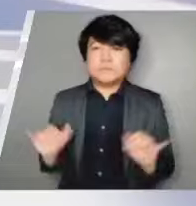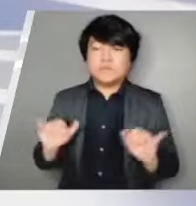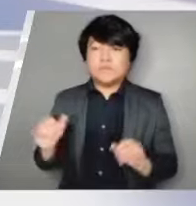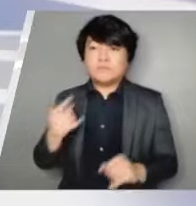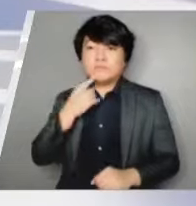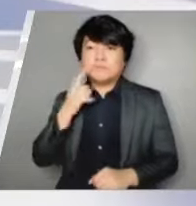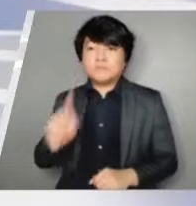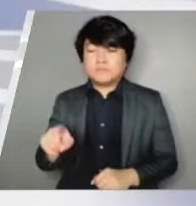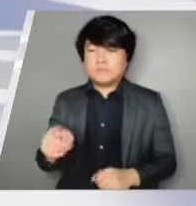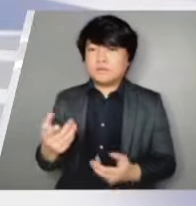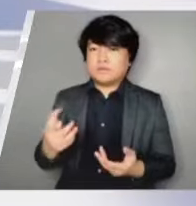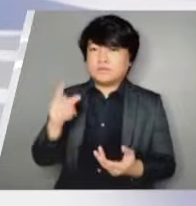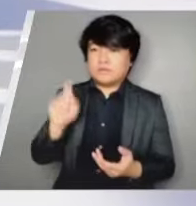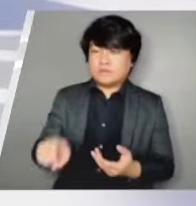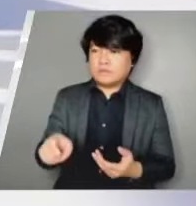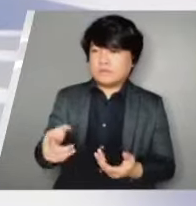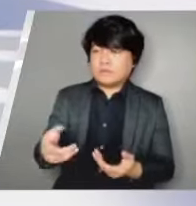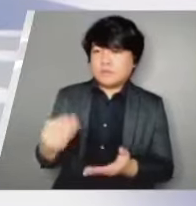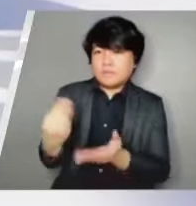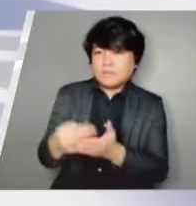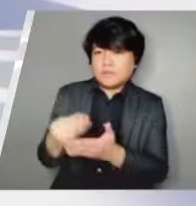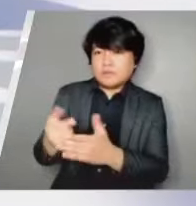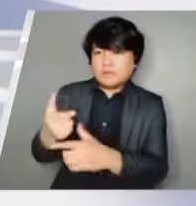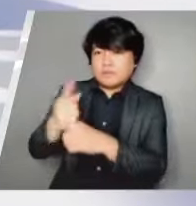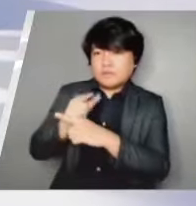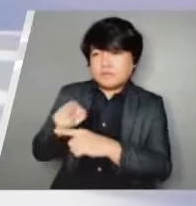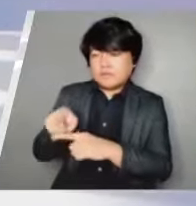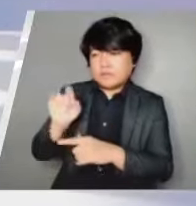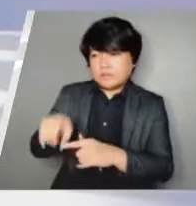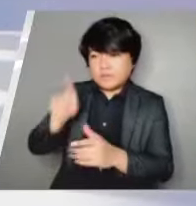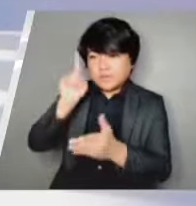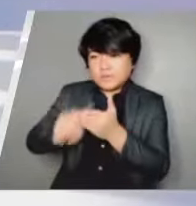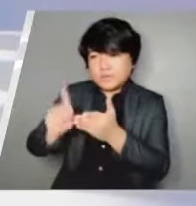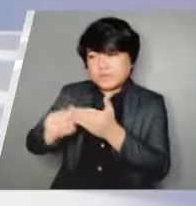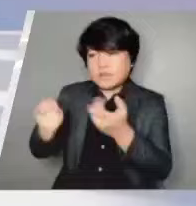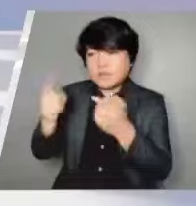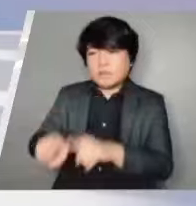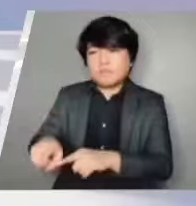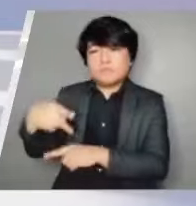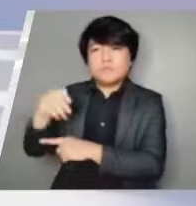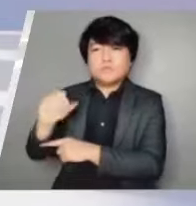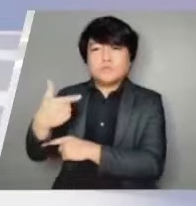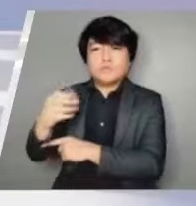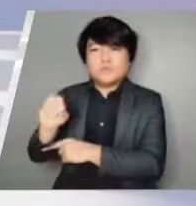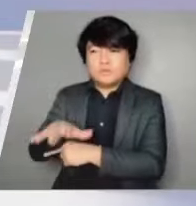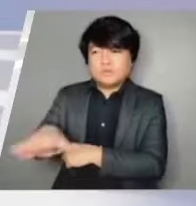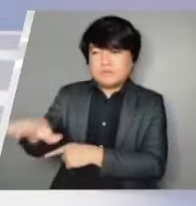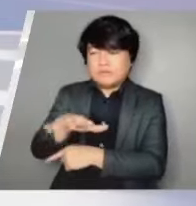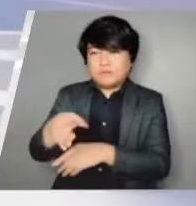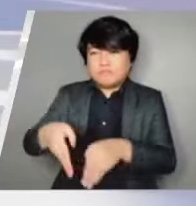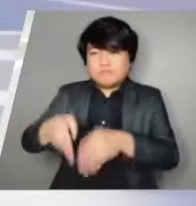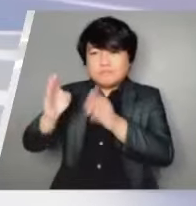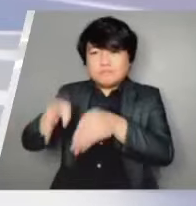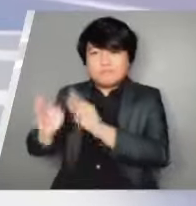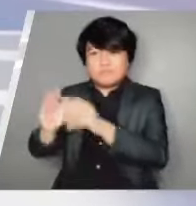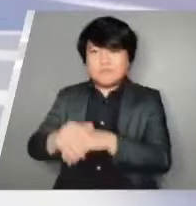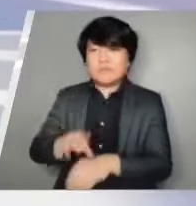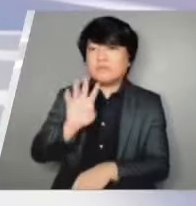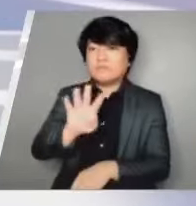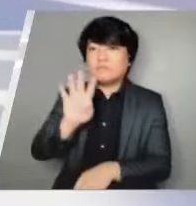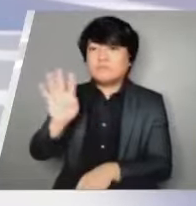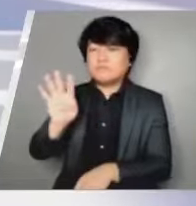ang Anti-Money Laundering Council ng freeze order sa Pogo. Bukod sa buong compound at 46 na gusali sa loob